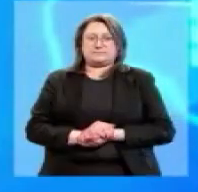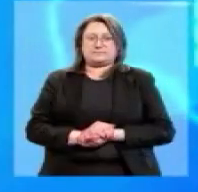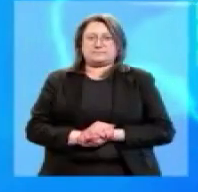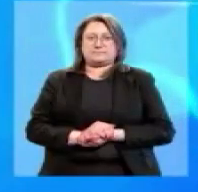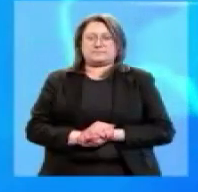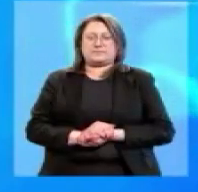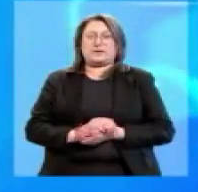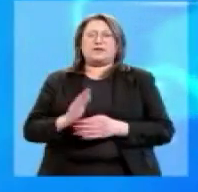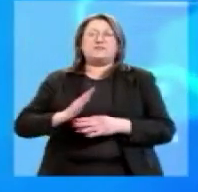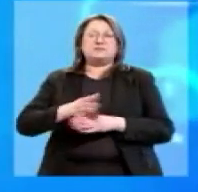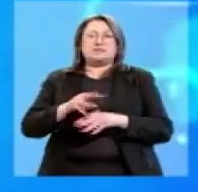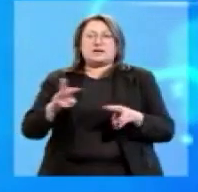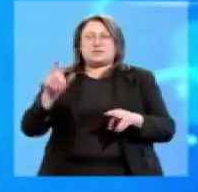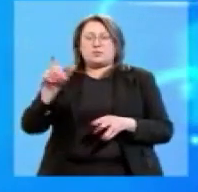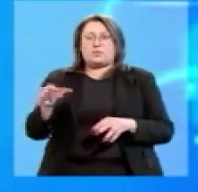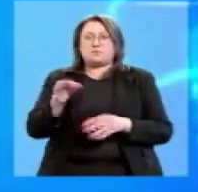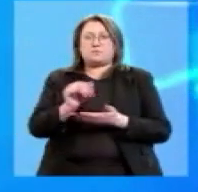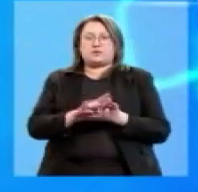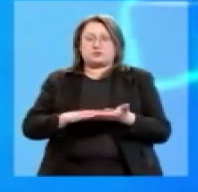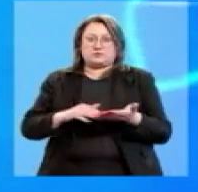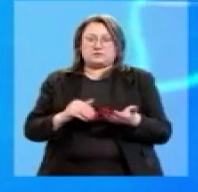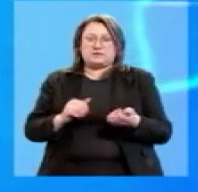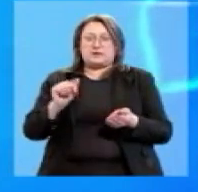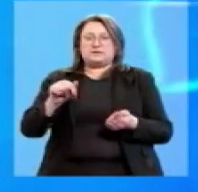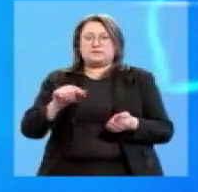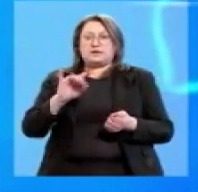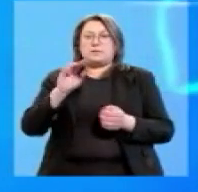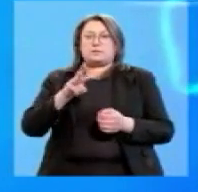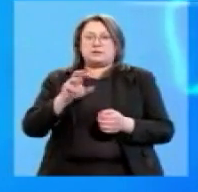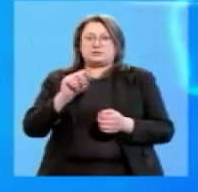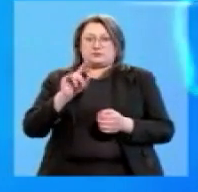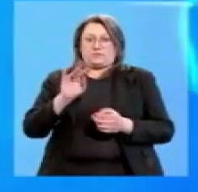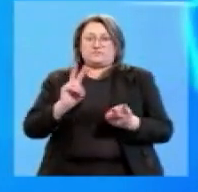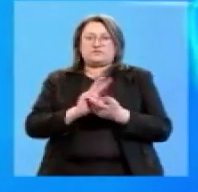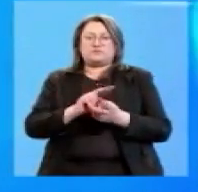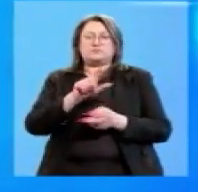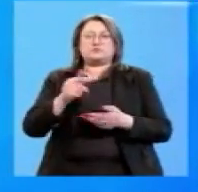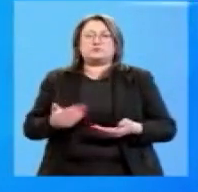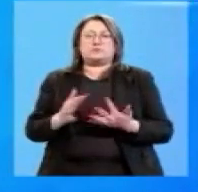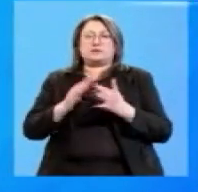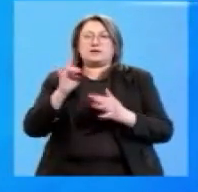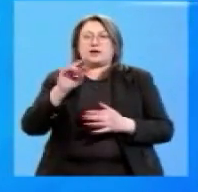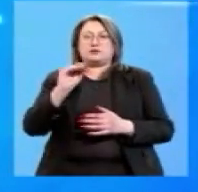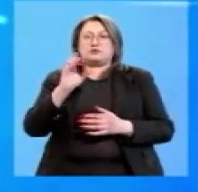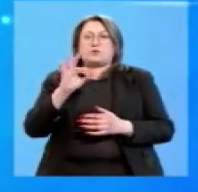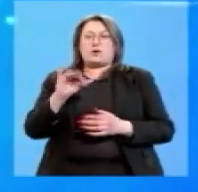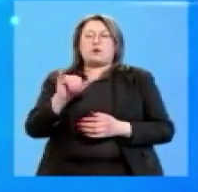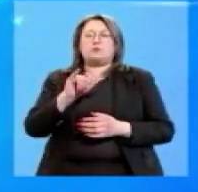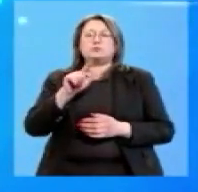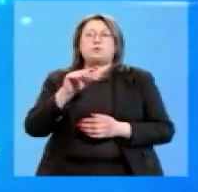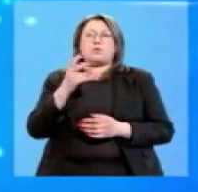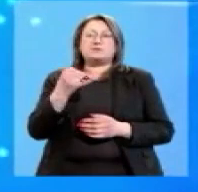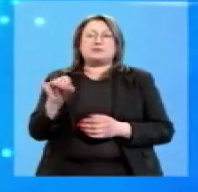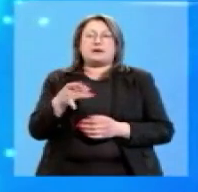Облыс әкімінің іссапары жалғасуда. Бұл жолы Құмар Ақсақалов Ұзынкөл ауданына Ряжское ауылының тұрғындарымен кездесті. Өңір